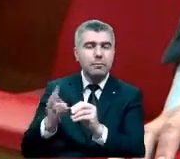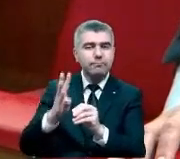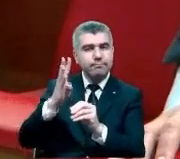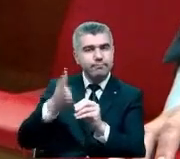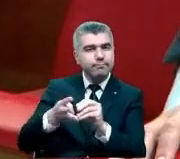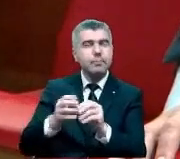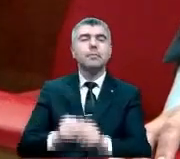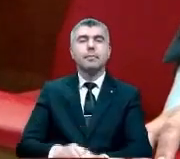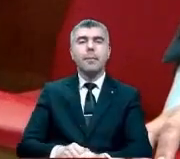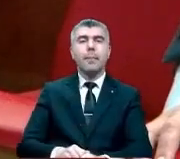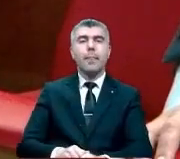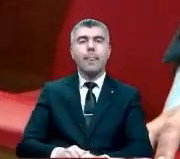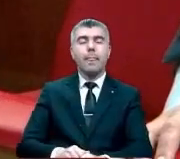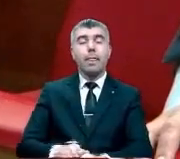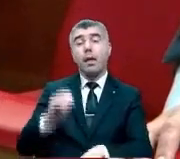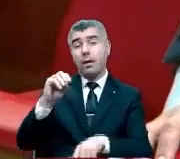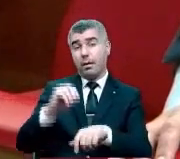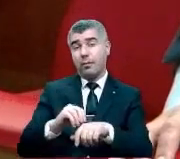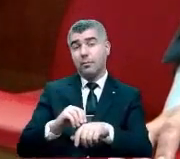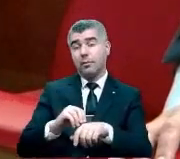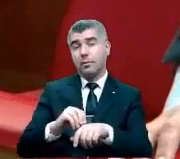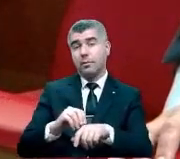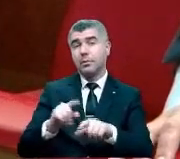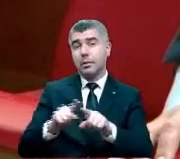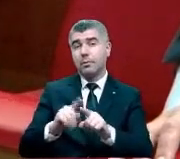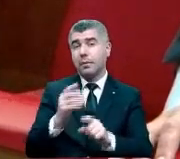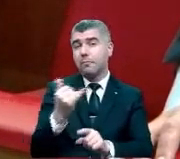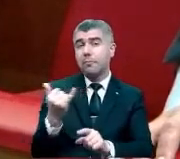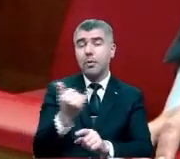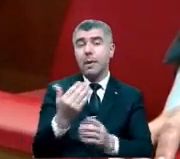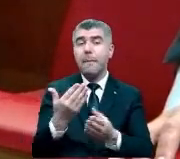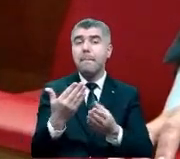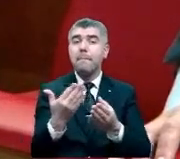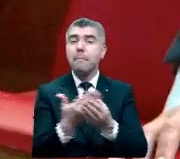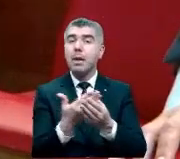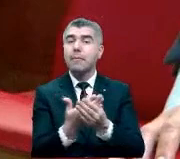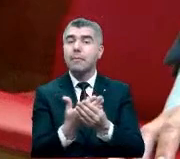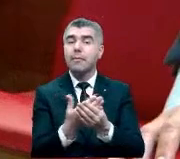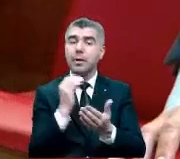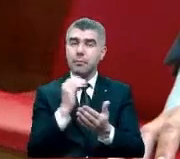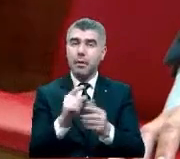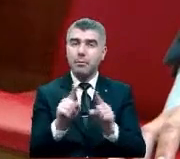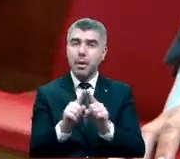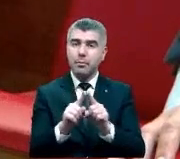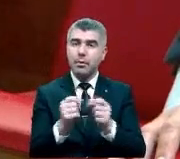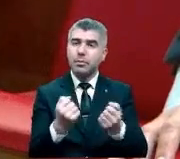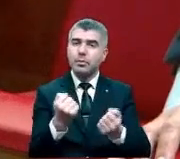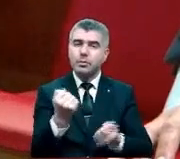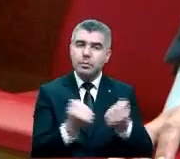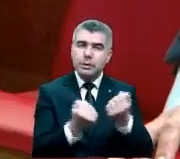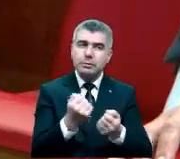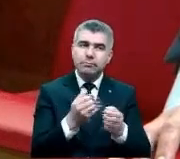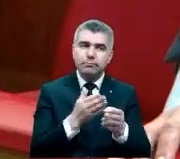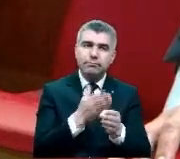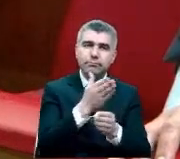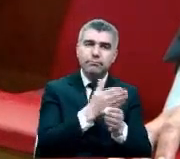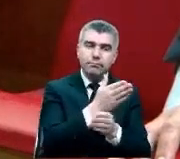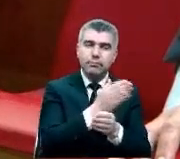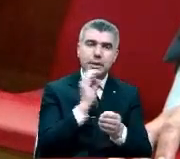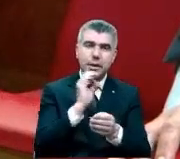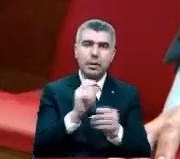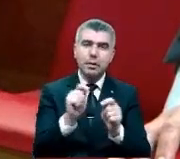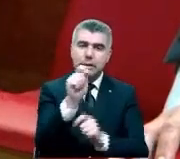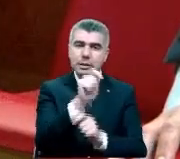هاد الاقاليم، واعطاء الاولويه للملفات اللي متعلقه بهذا النقل هذا فيما يخص المعالجه ديالها